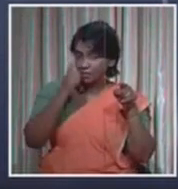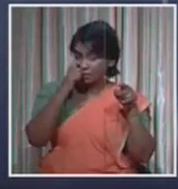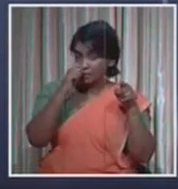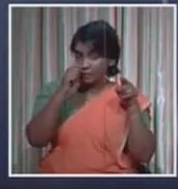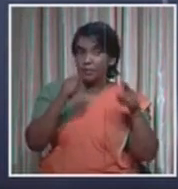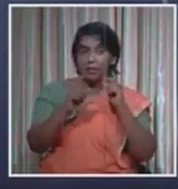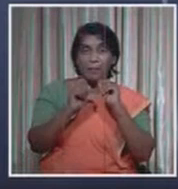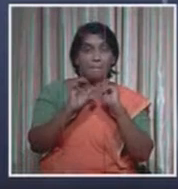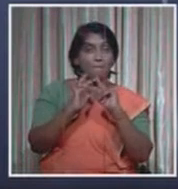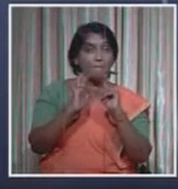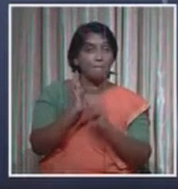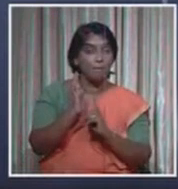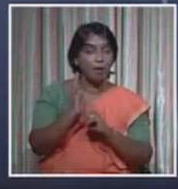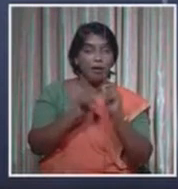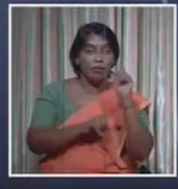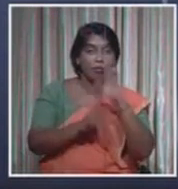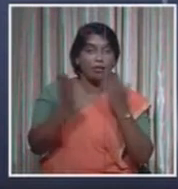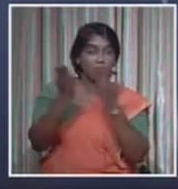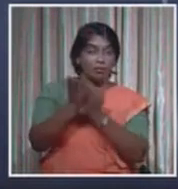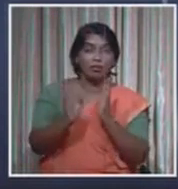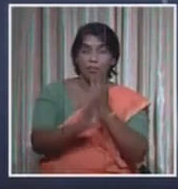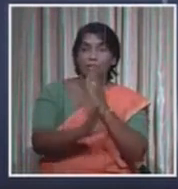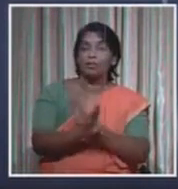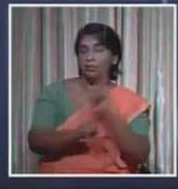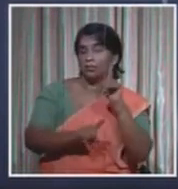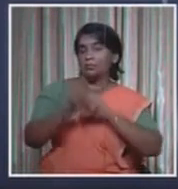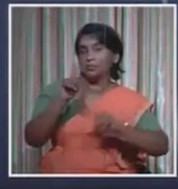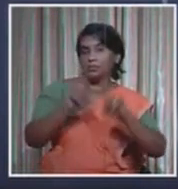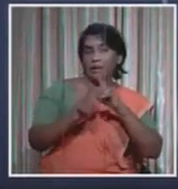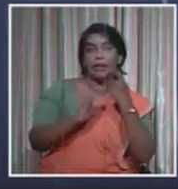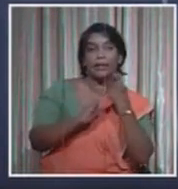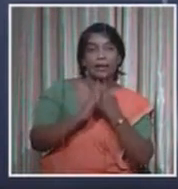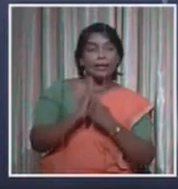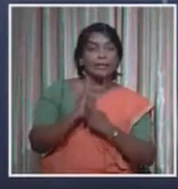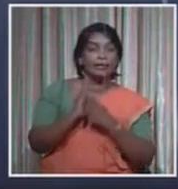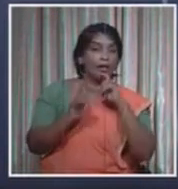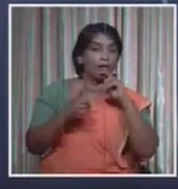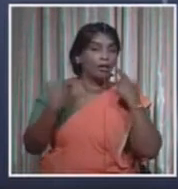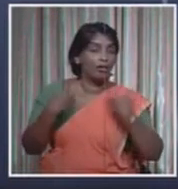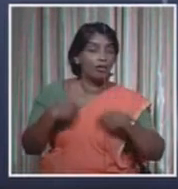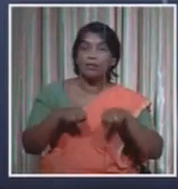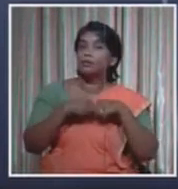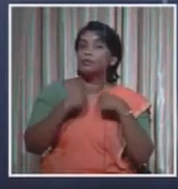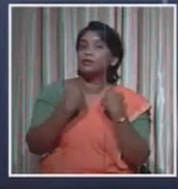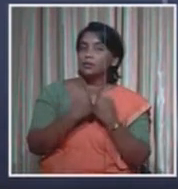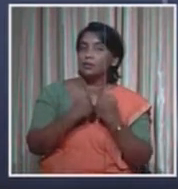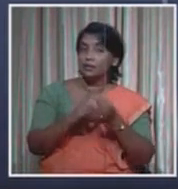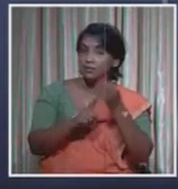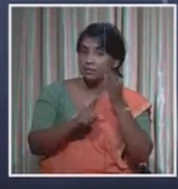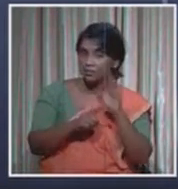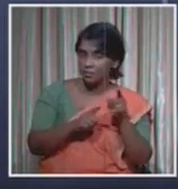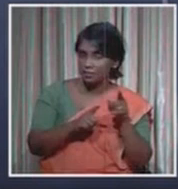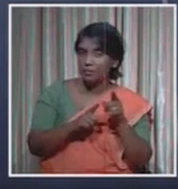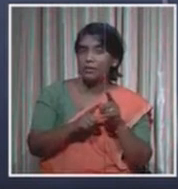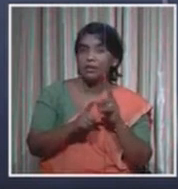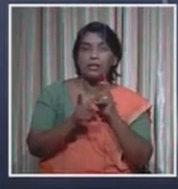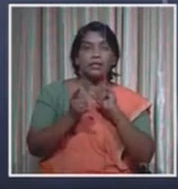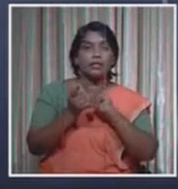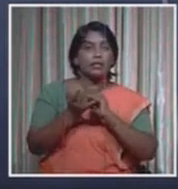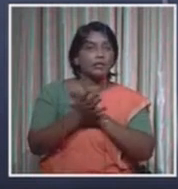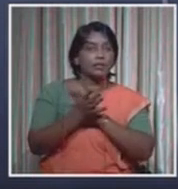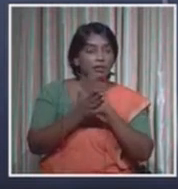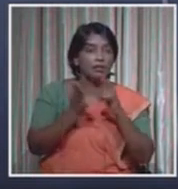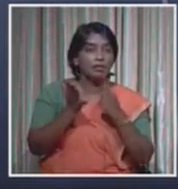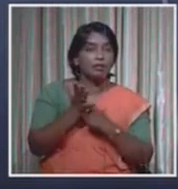ඒ කෙටුම්පත පාර්ලිමේන්තුවට එන්න ඉස්සෙල්ලා ඒක සාකච්ඡා කරන නීතිඥ මණ්ඩලයේ සභාපති හිටියේ ඉන්නේ ශිරාණි